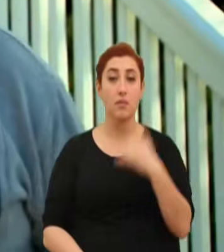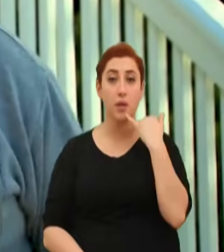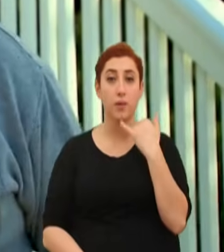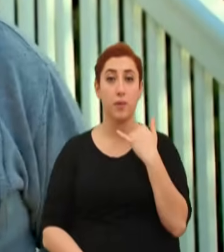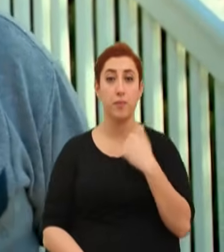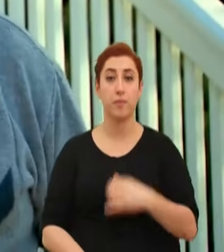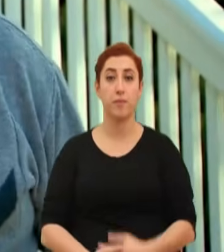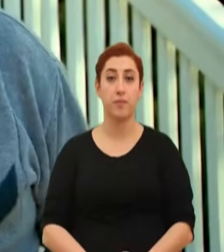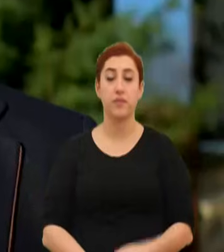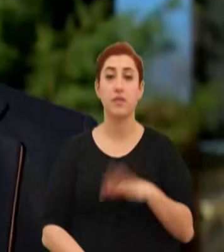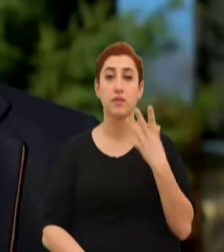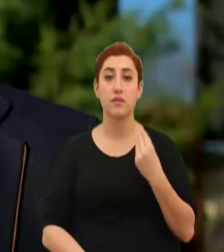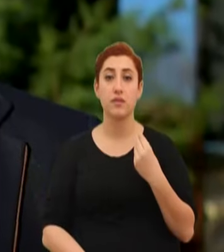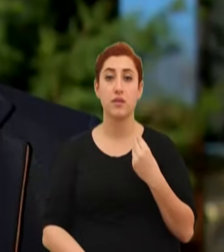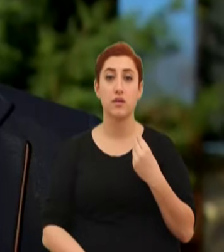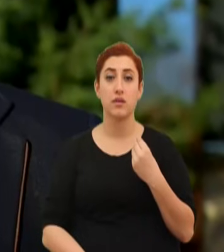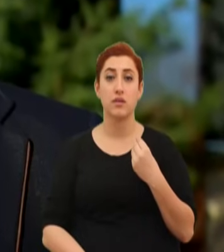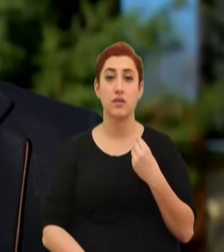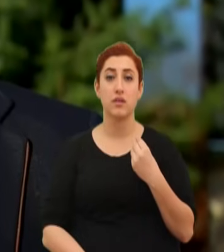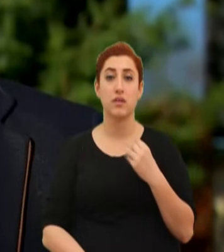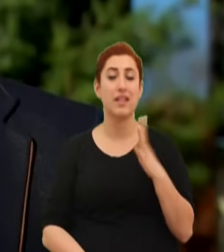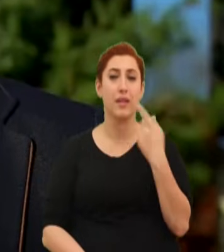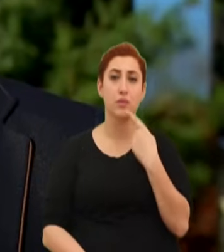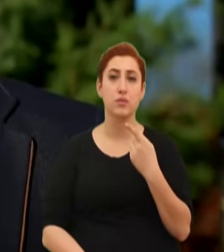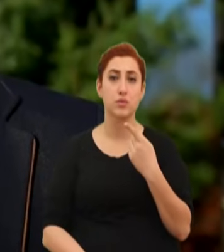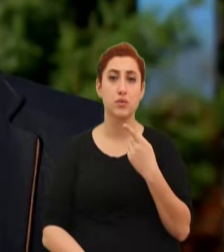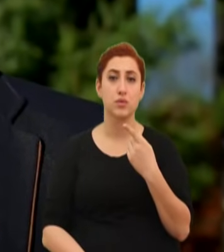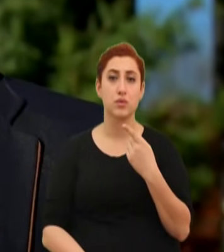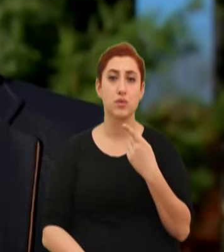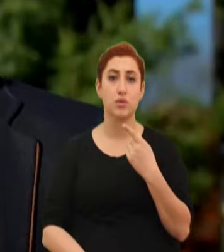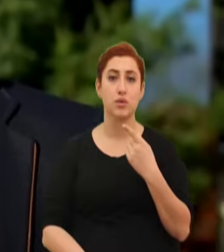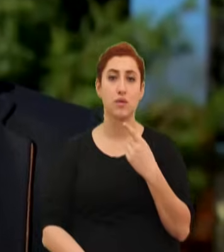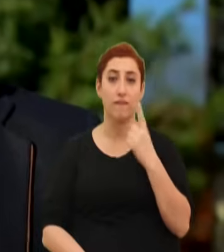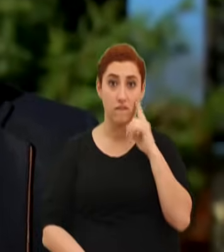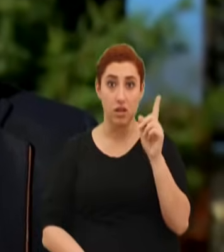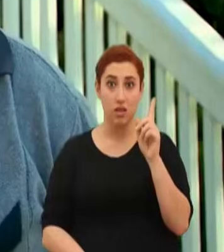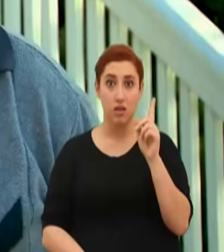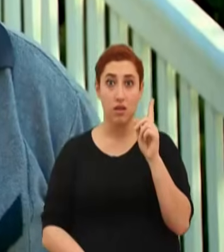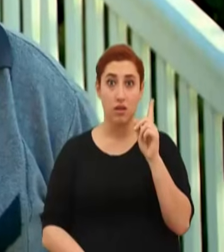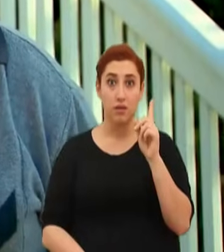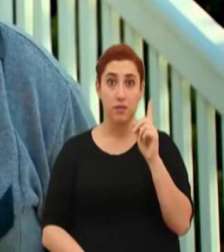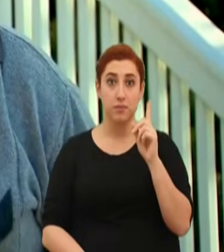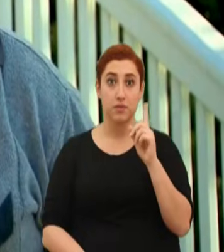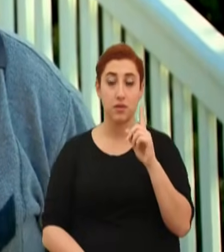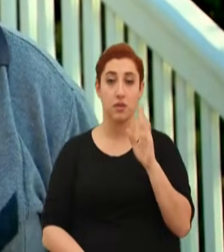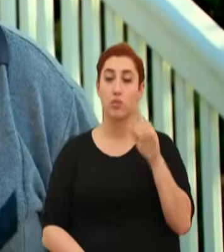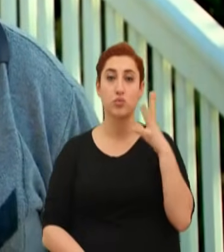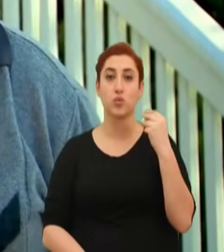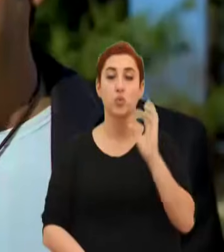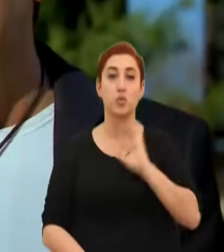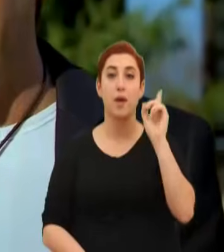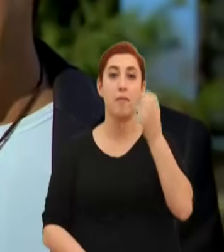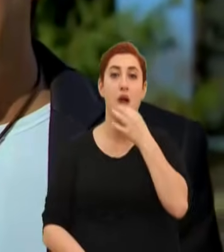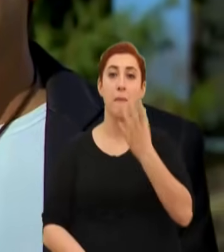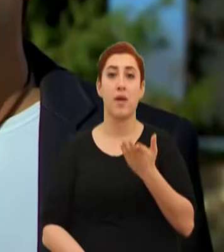Alo. Efendim. Ne diyorsun? Vallahi mı? Ya bu çok